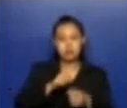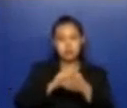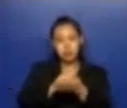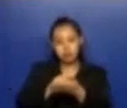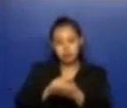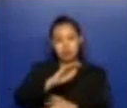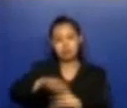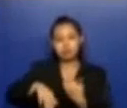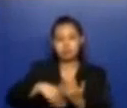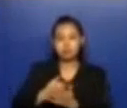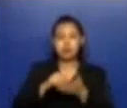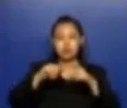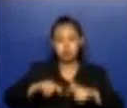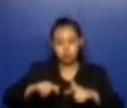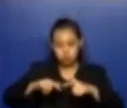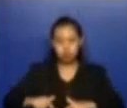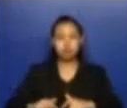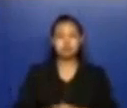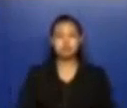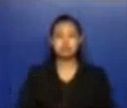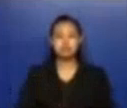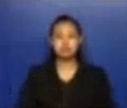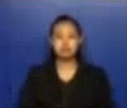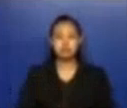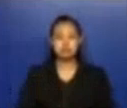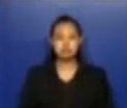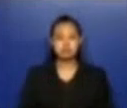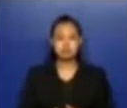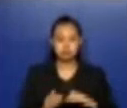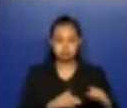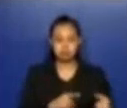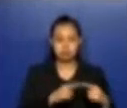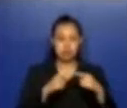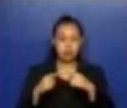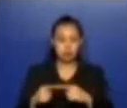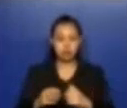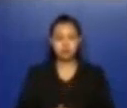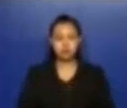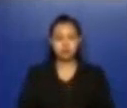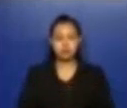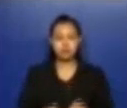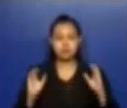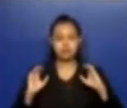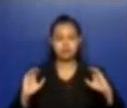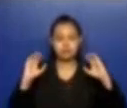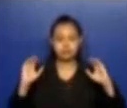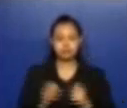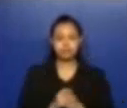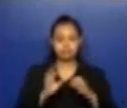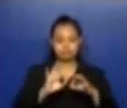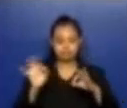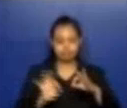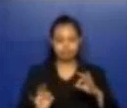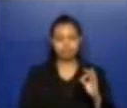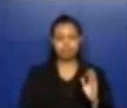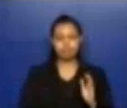ธารณะลดลงประการต่อมาครับท่านประธานครับรัฐบาลได้สร้างเงื่อนไ